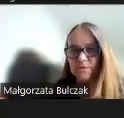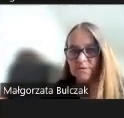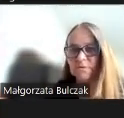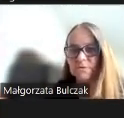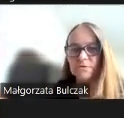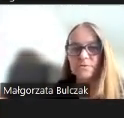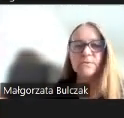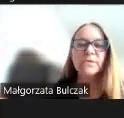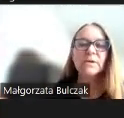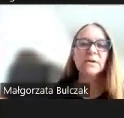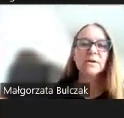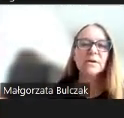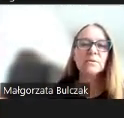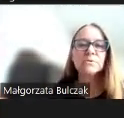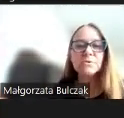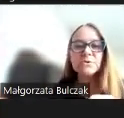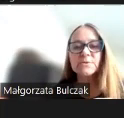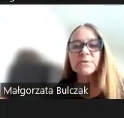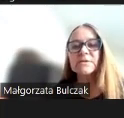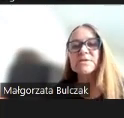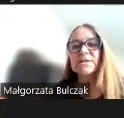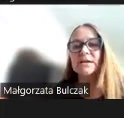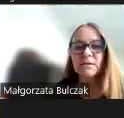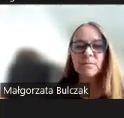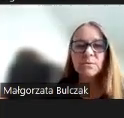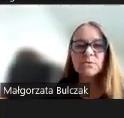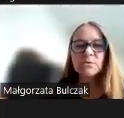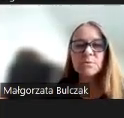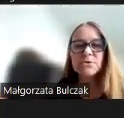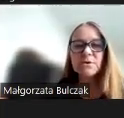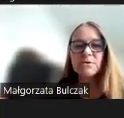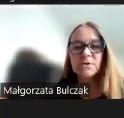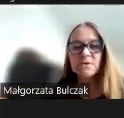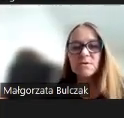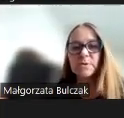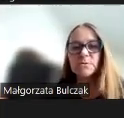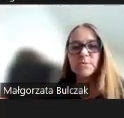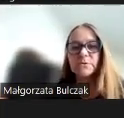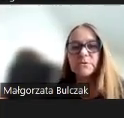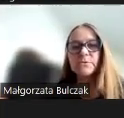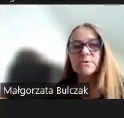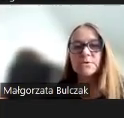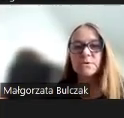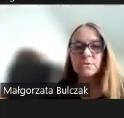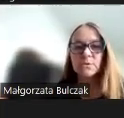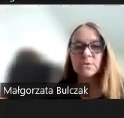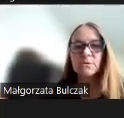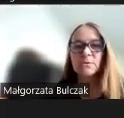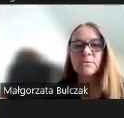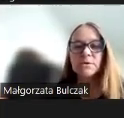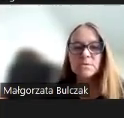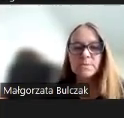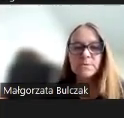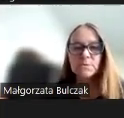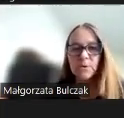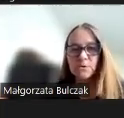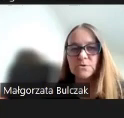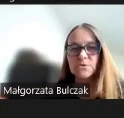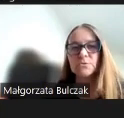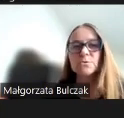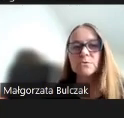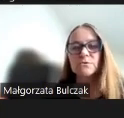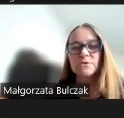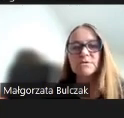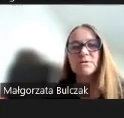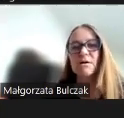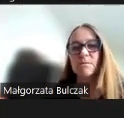z niepełnosprawnością. Uczymy się siebie nawzajem, uczymy się, w jaki sposób one funkcjonują, w jaki sposób oni